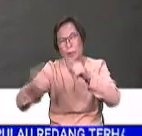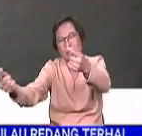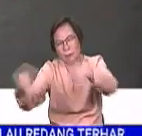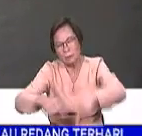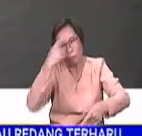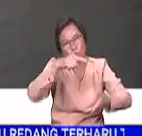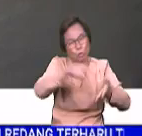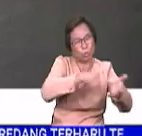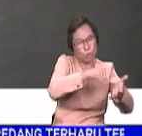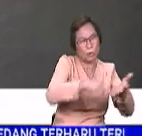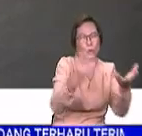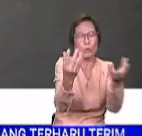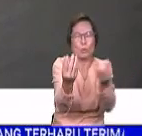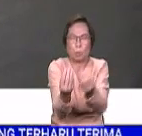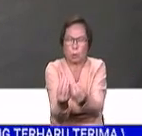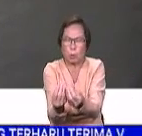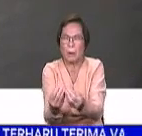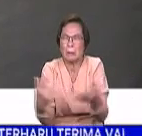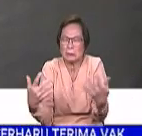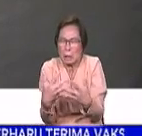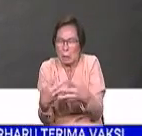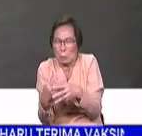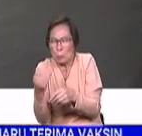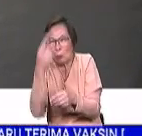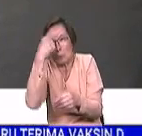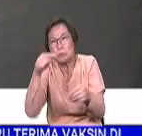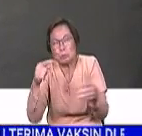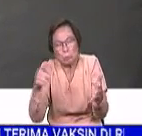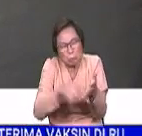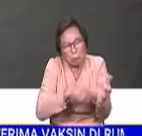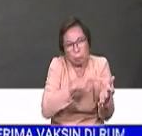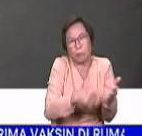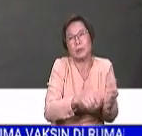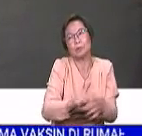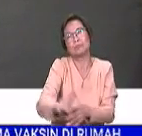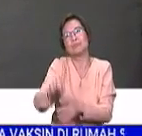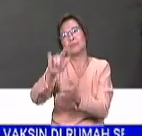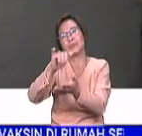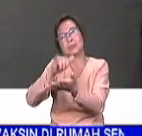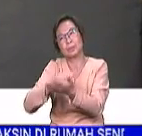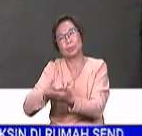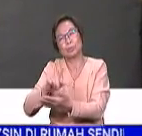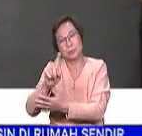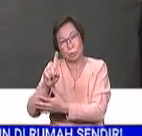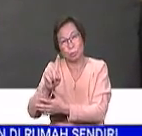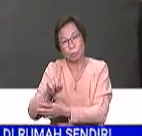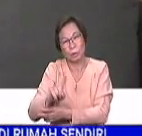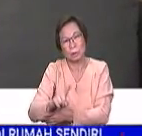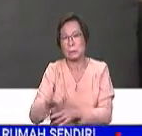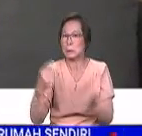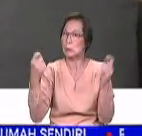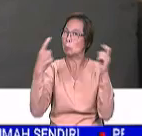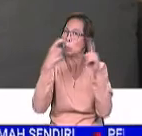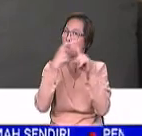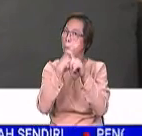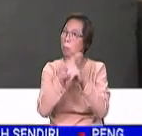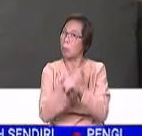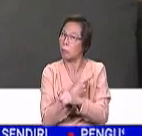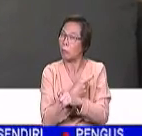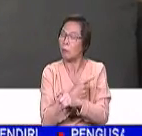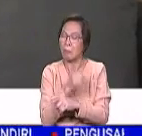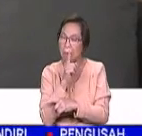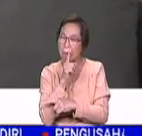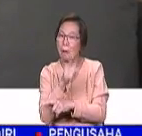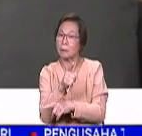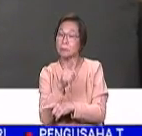mengunci itu kurang yang takut untuk belum modern sebagai pintu adalah suatu implikasi yang